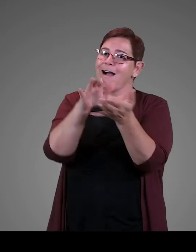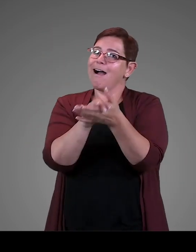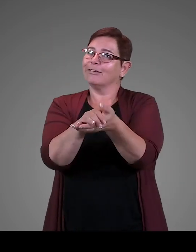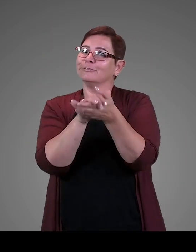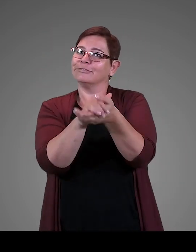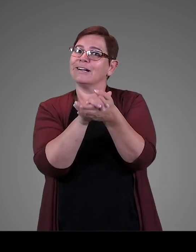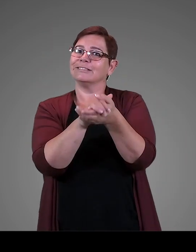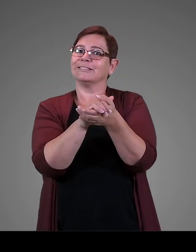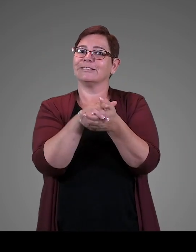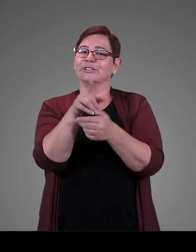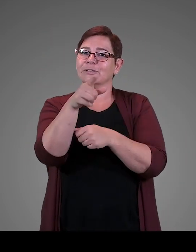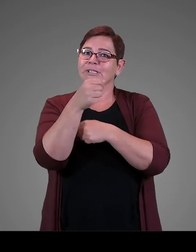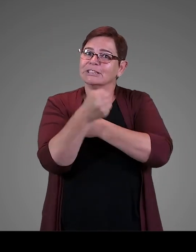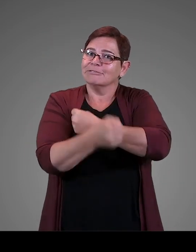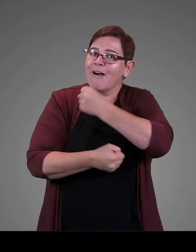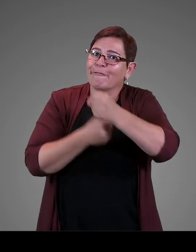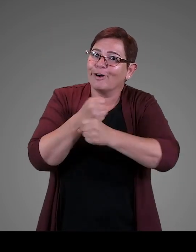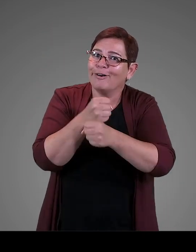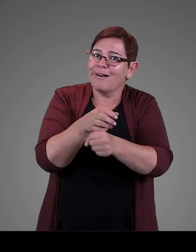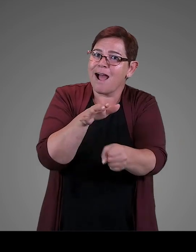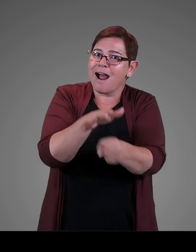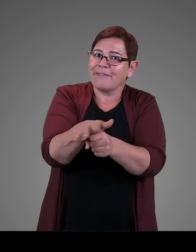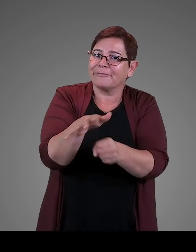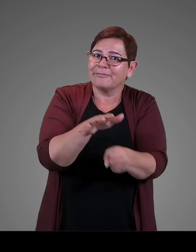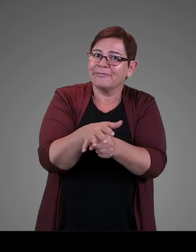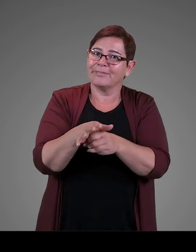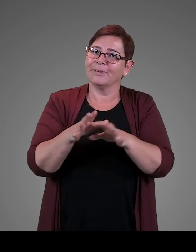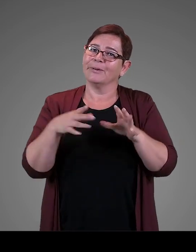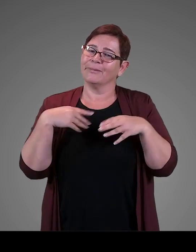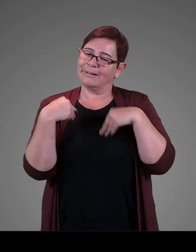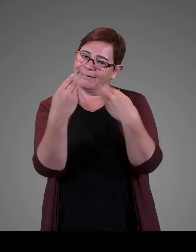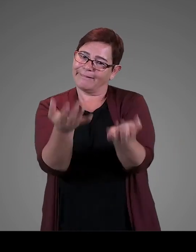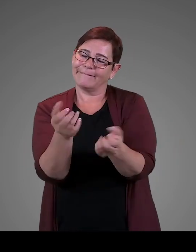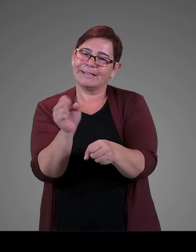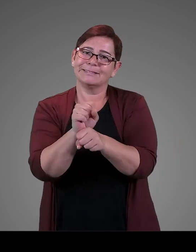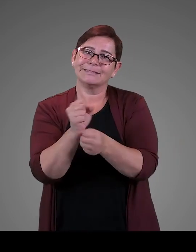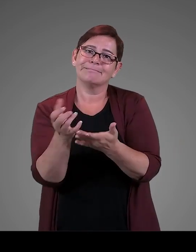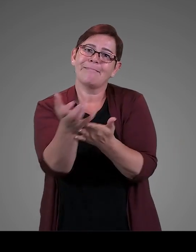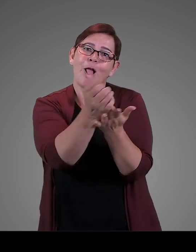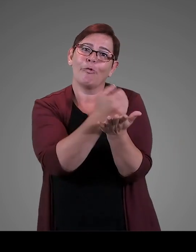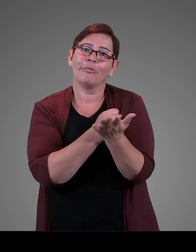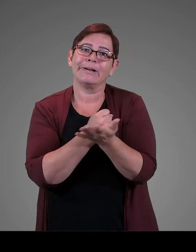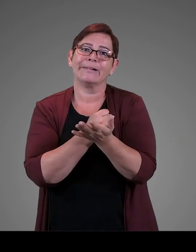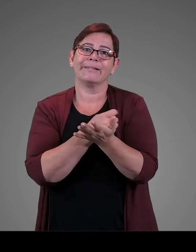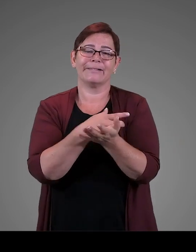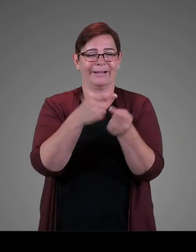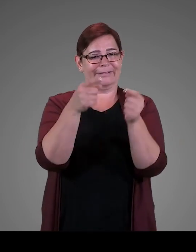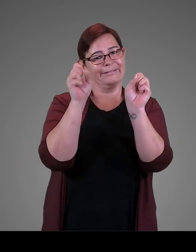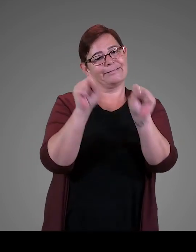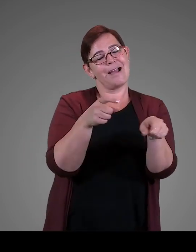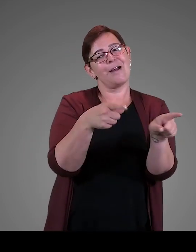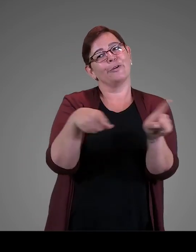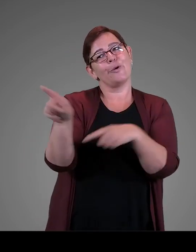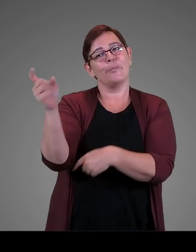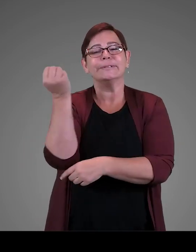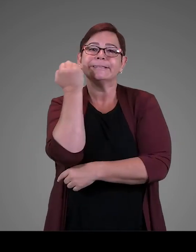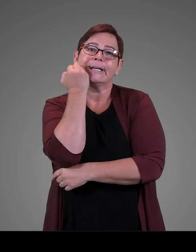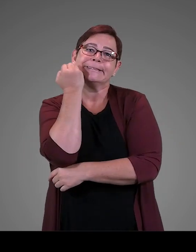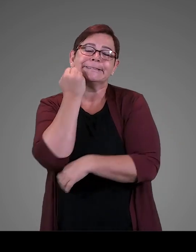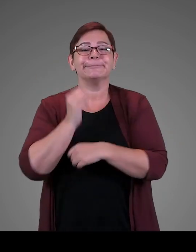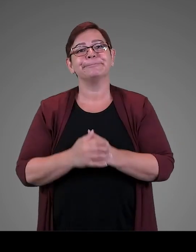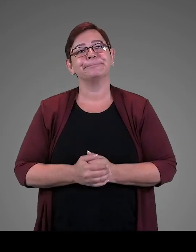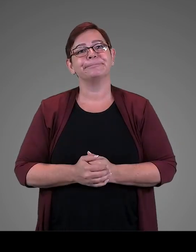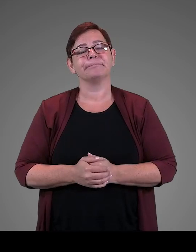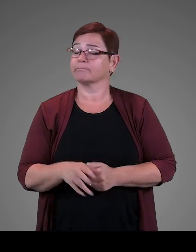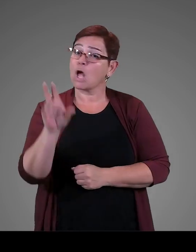qu'il y aurait une carotte à la fin qui dirait comme félicitations, vous avez assez souffert, maintenant on vous donne des salaires